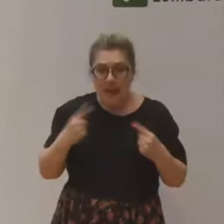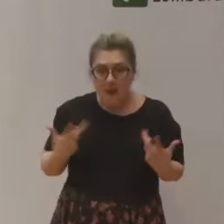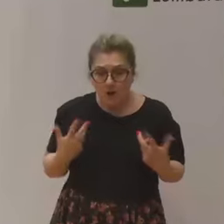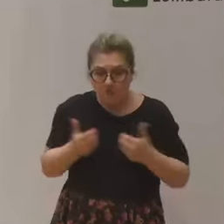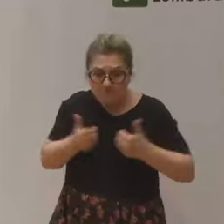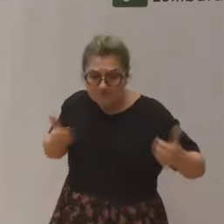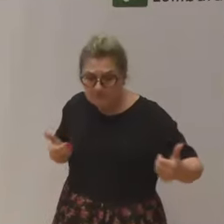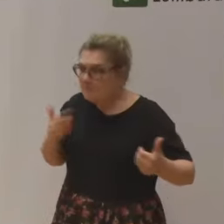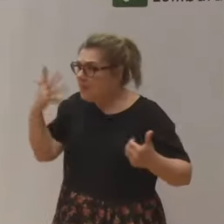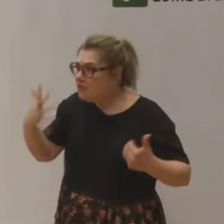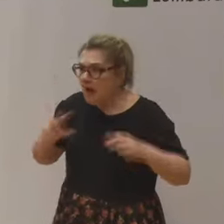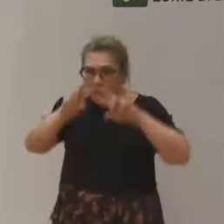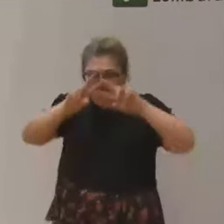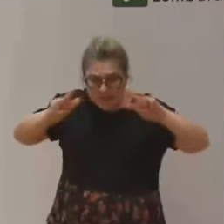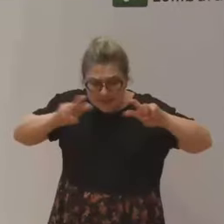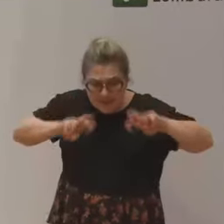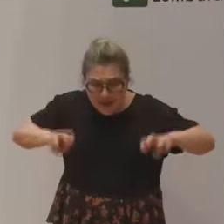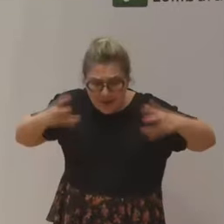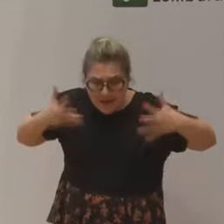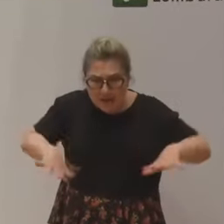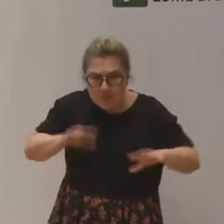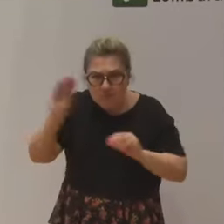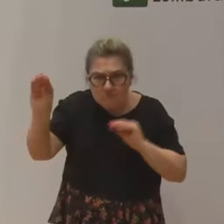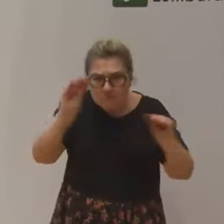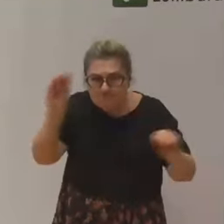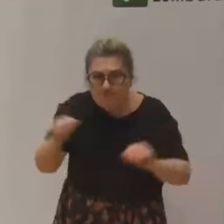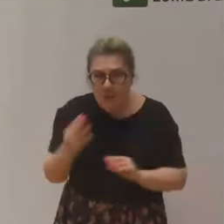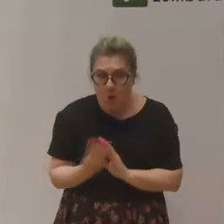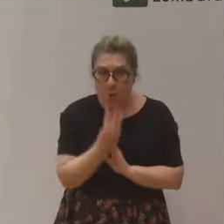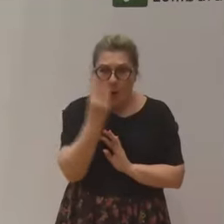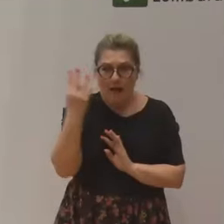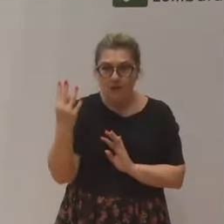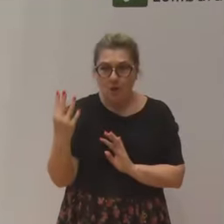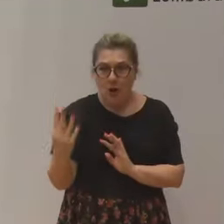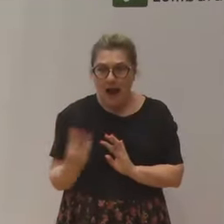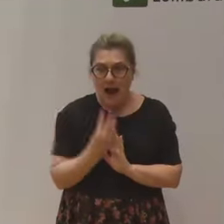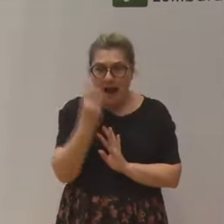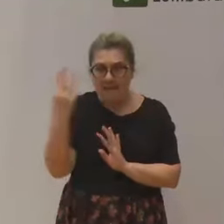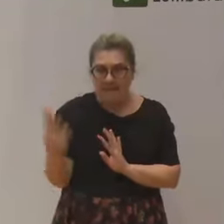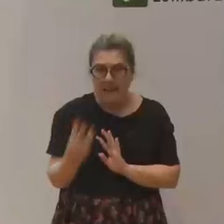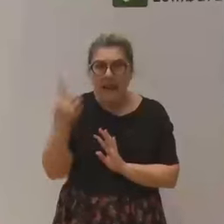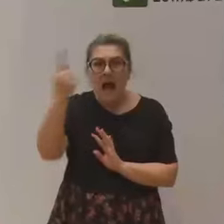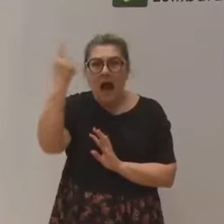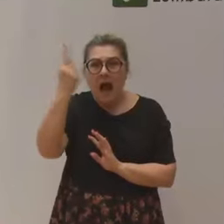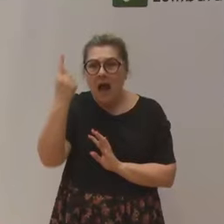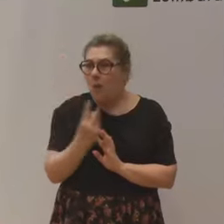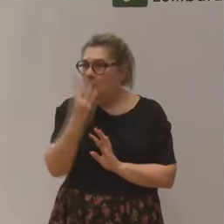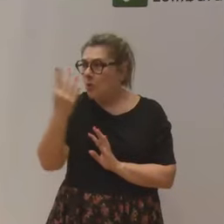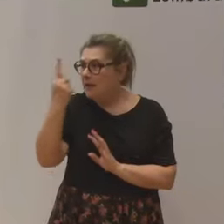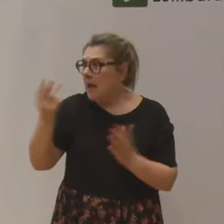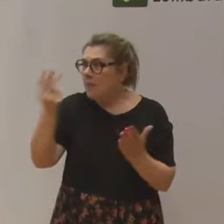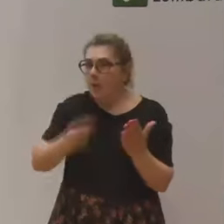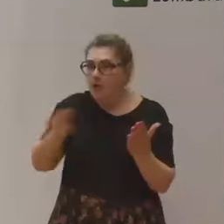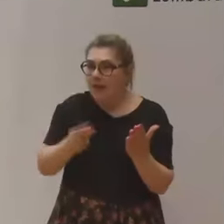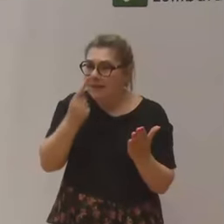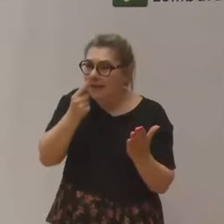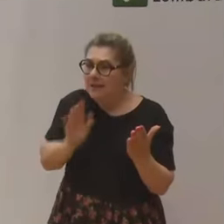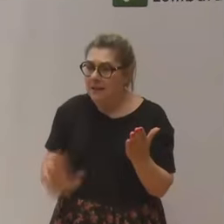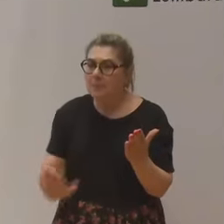Abbiamo indagato i primi quattro anni di alcuni progetti di questo